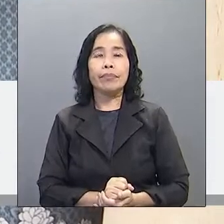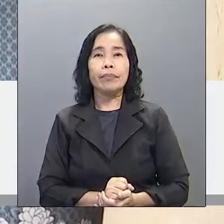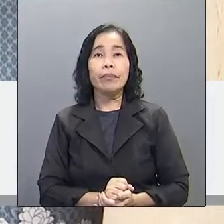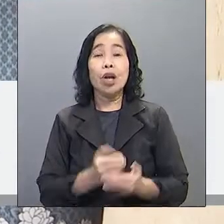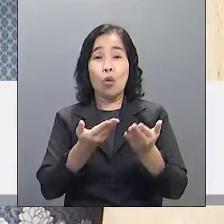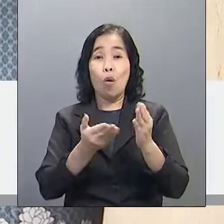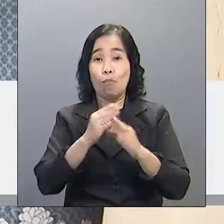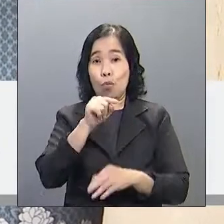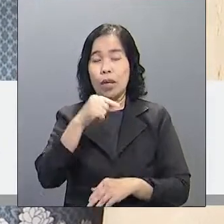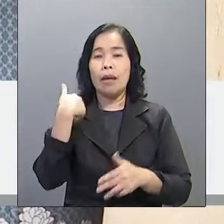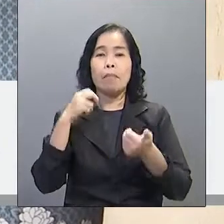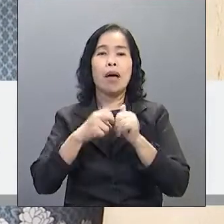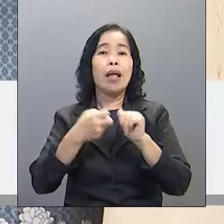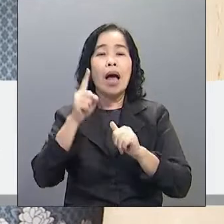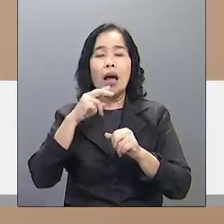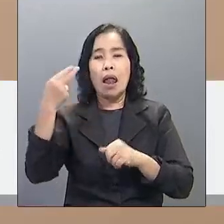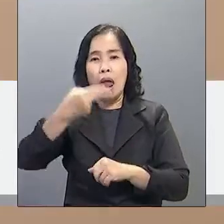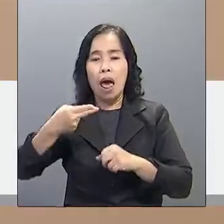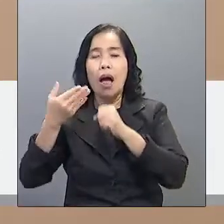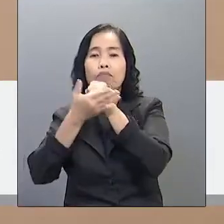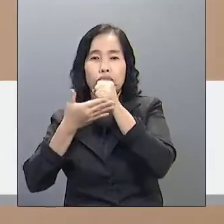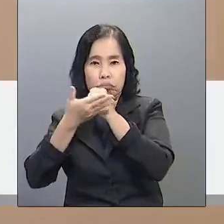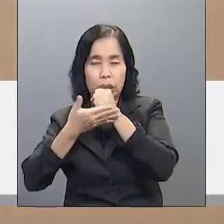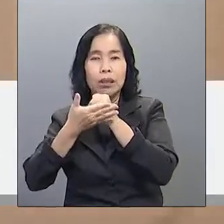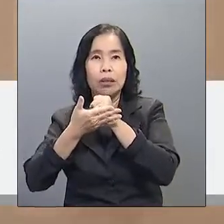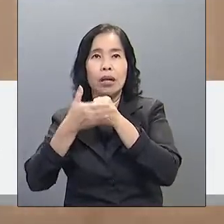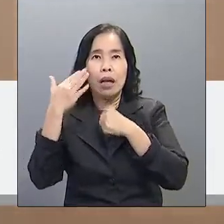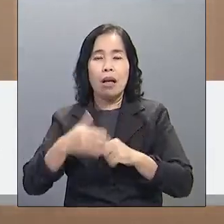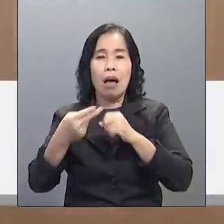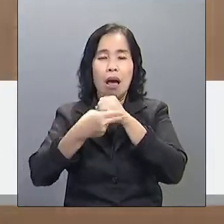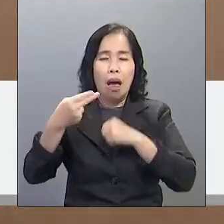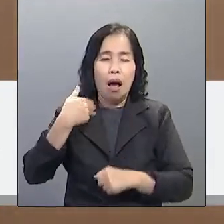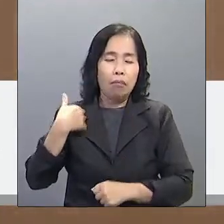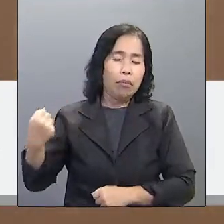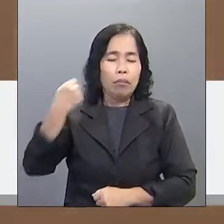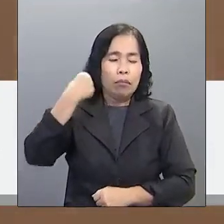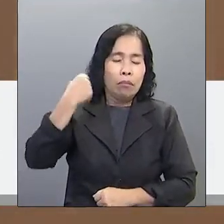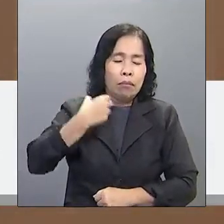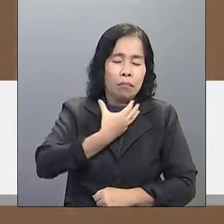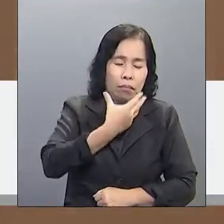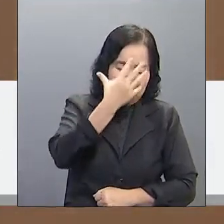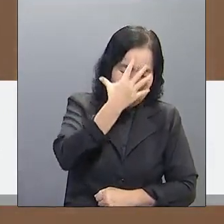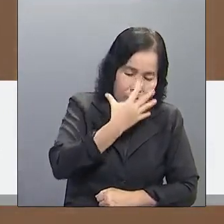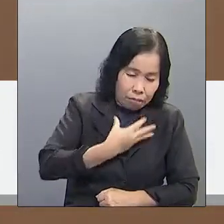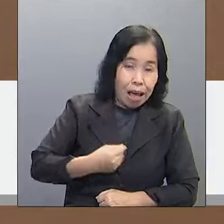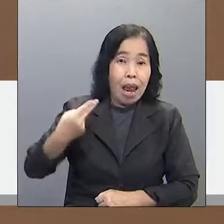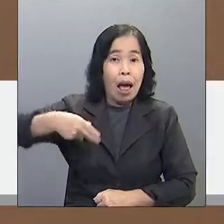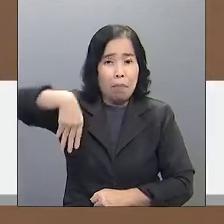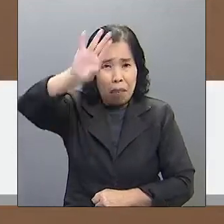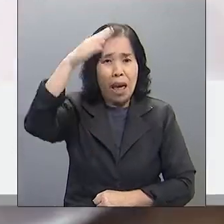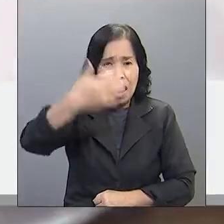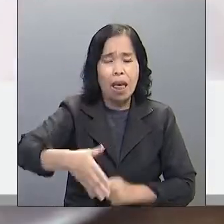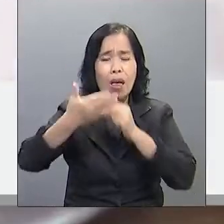ครอบครัวนี้มีปัญหาหลานติดยาเสพติดเริ่มใช้ความรุนแรงแม้จะผ่านกระบวนการบำบัดฟื้นฟู